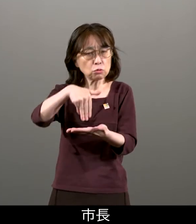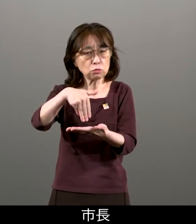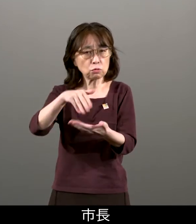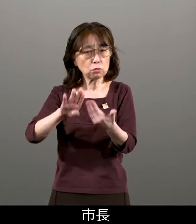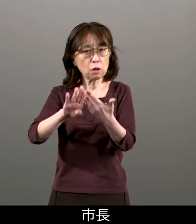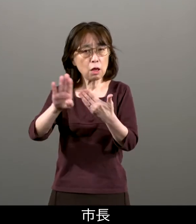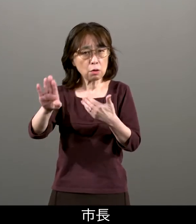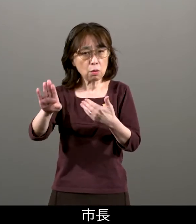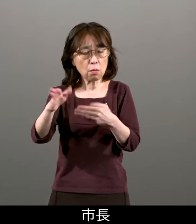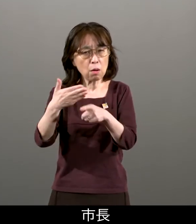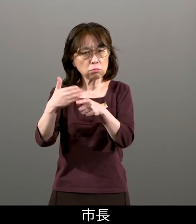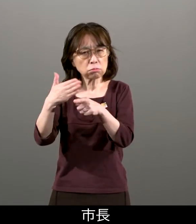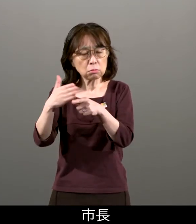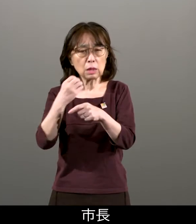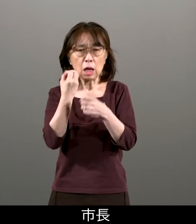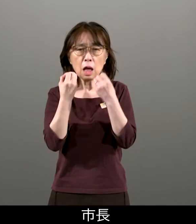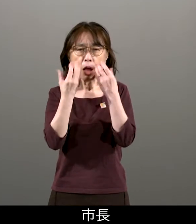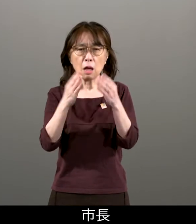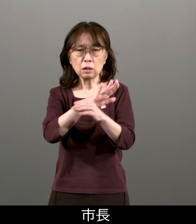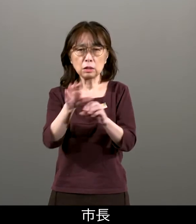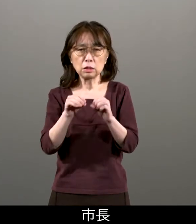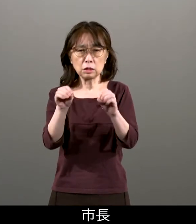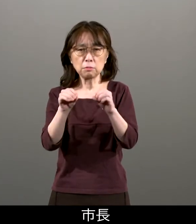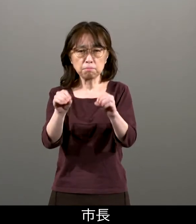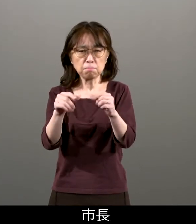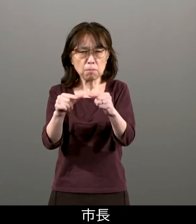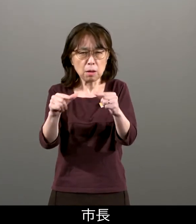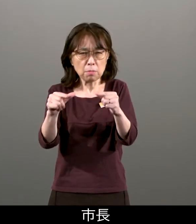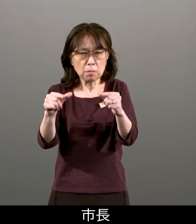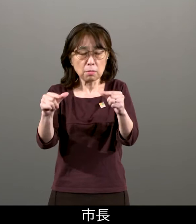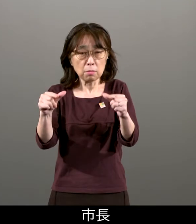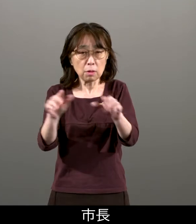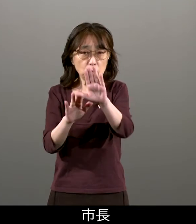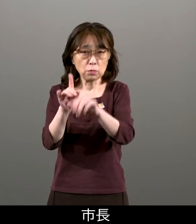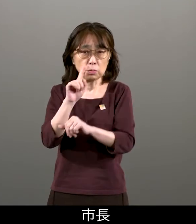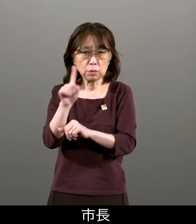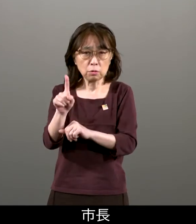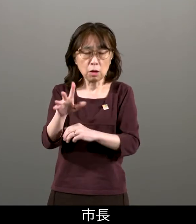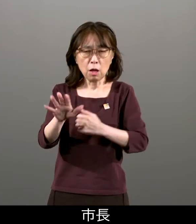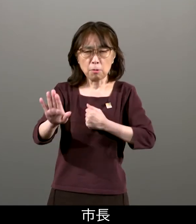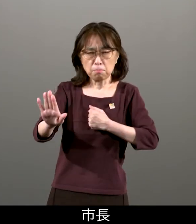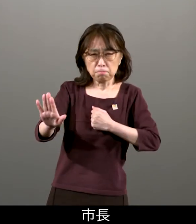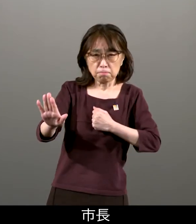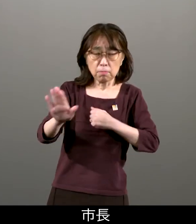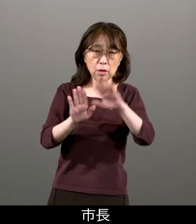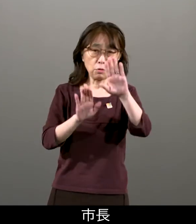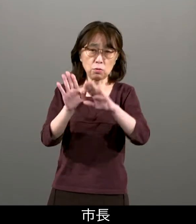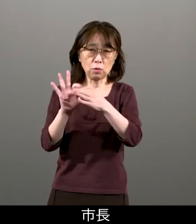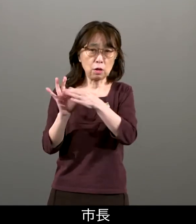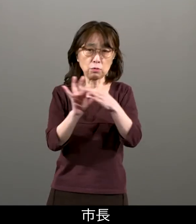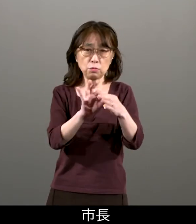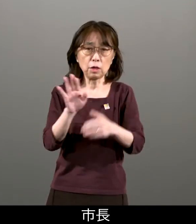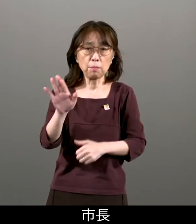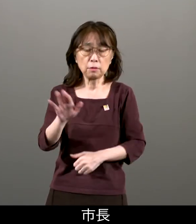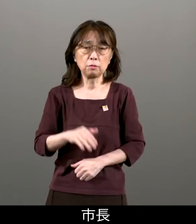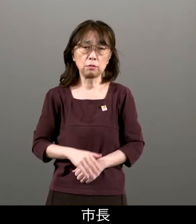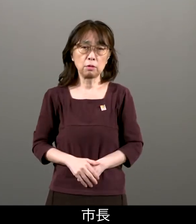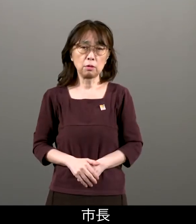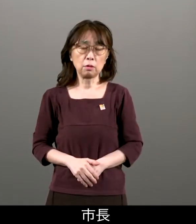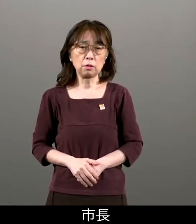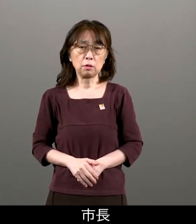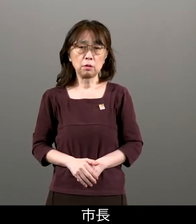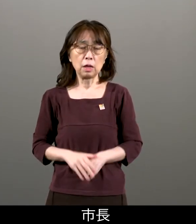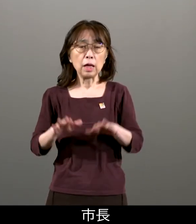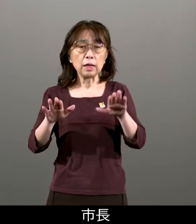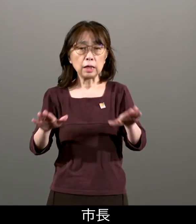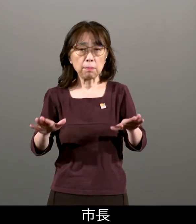に新規陽性者数の増加が見られており、引き続き警戒が必要な状況となっております。